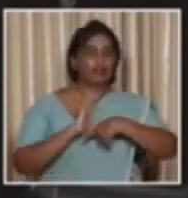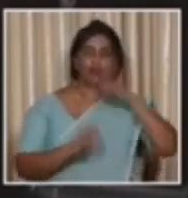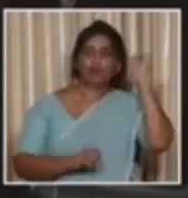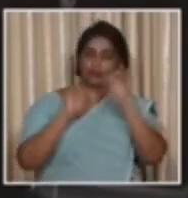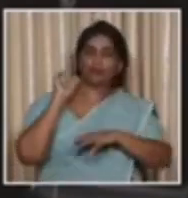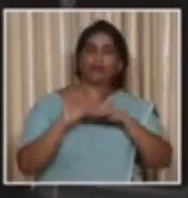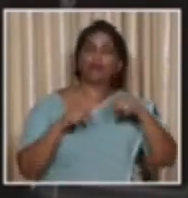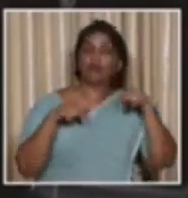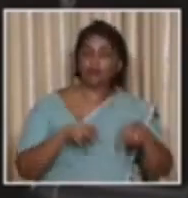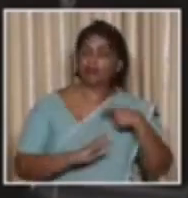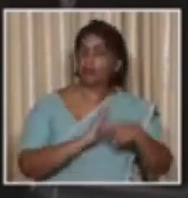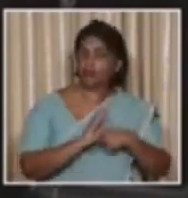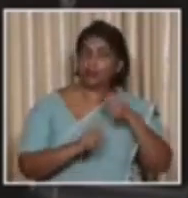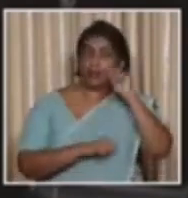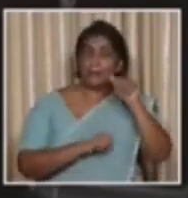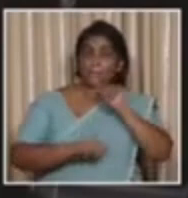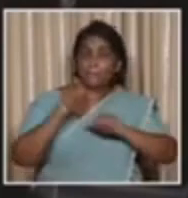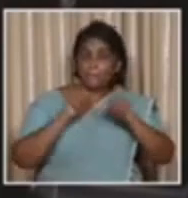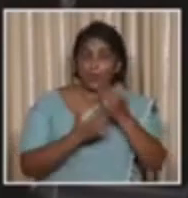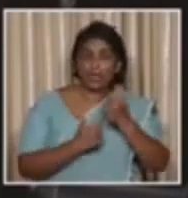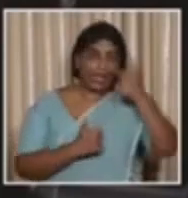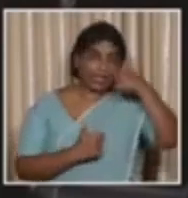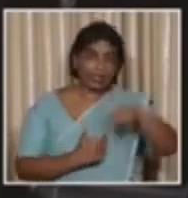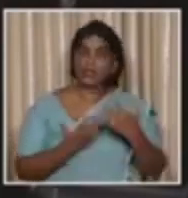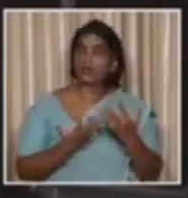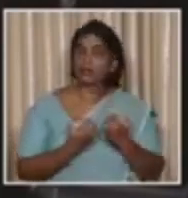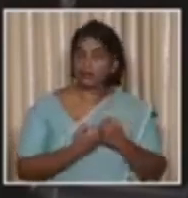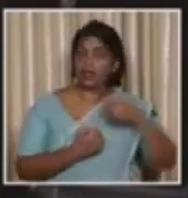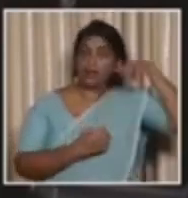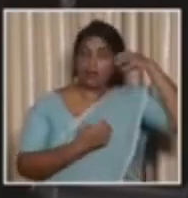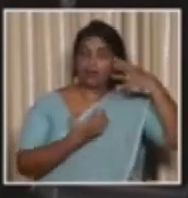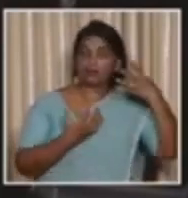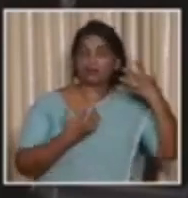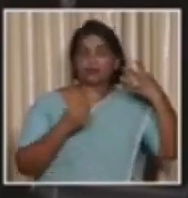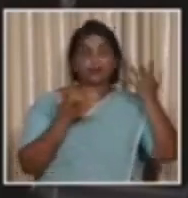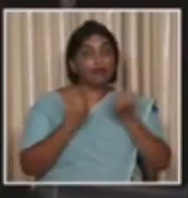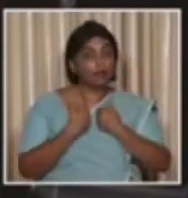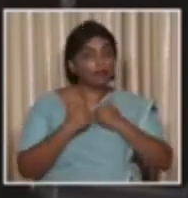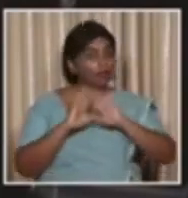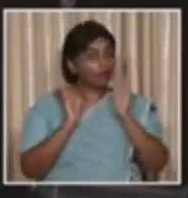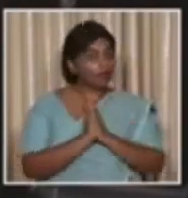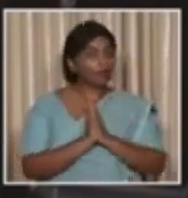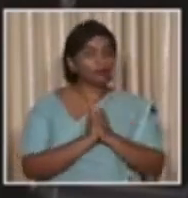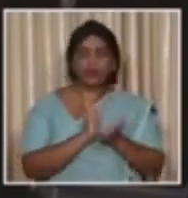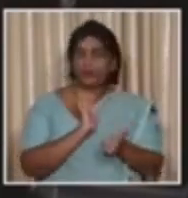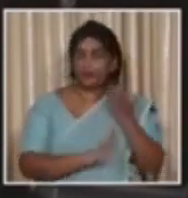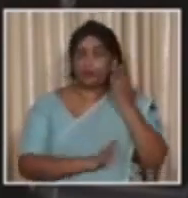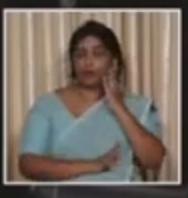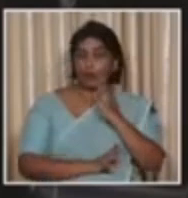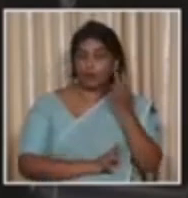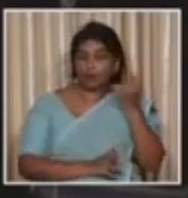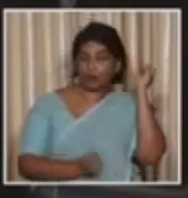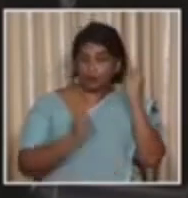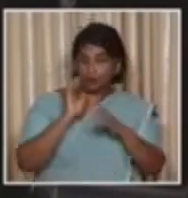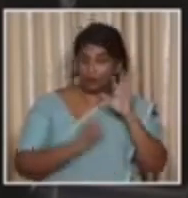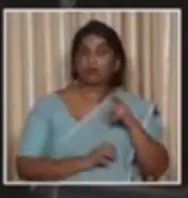එවලා අද අපේ රටේ මිනිස්සු බෙහෙත් ටික ගන්න, තෙල් ටික ගන්න, ලයිට් ටික කැපෙන්නේ නැතුව ඉන්න මේ වැඩිම විදේශ මුදල්